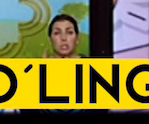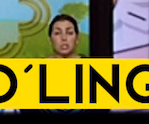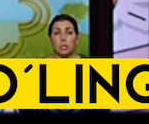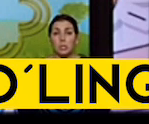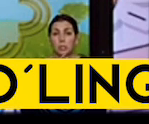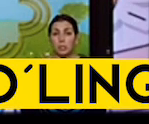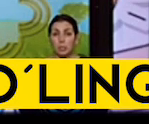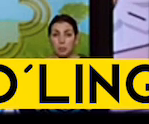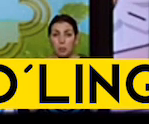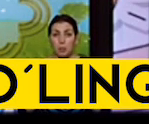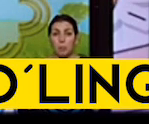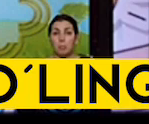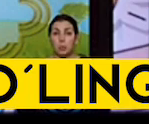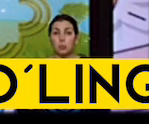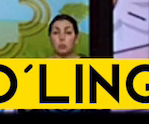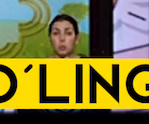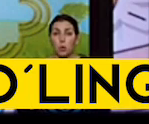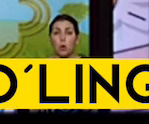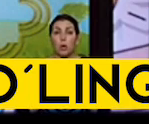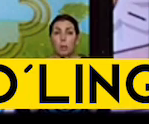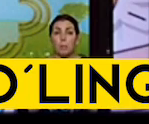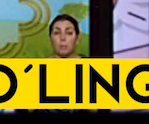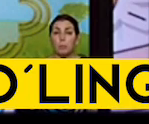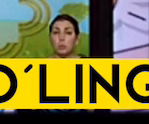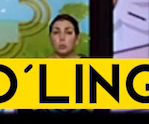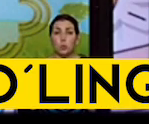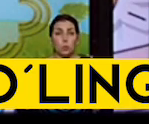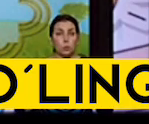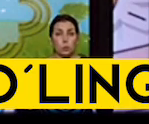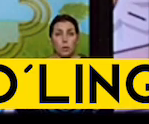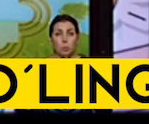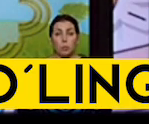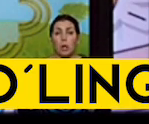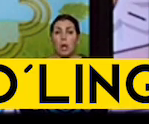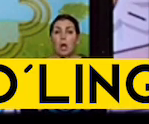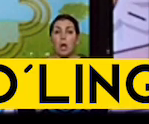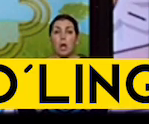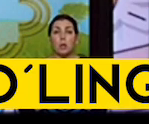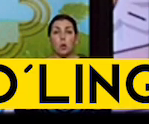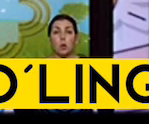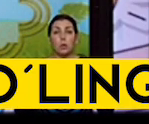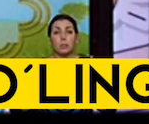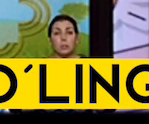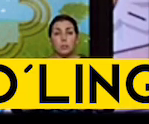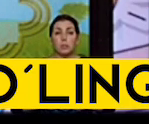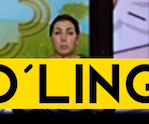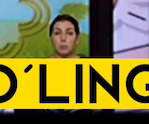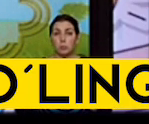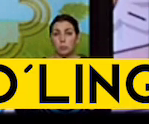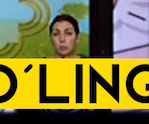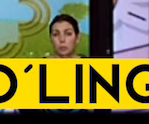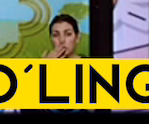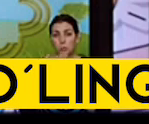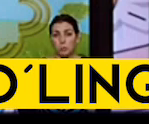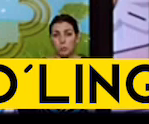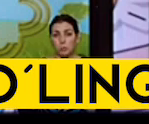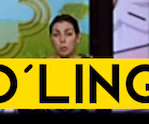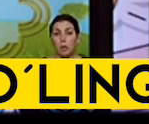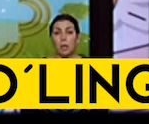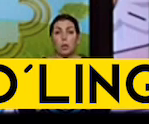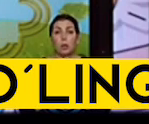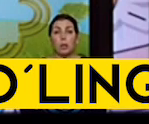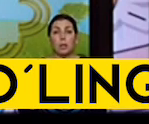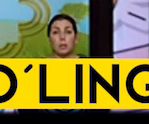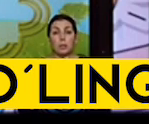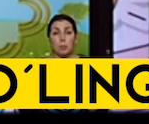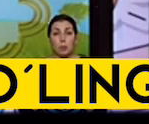qayerga ketmayman. Shu yerda qolaman. Men xursand bo'lib, ahli yashaydigan xonadonni yaxshi ko'raman. Inoqlik qayerda